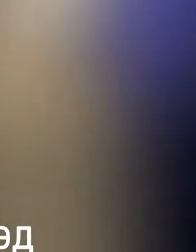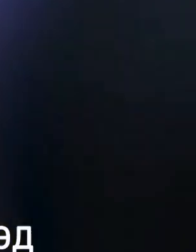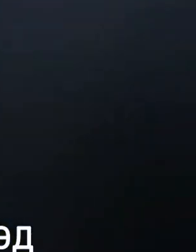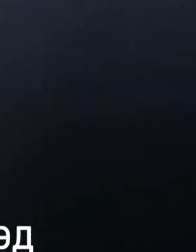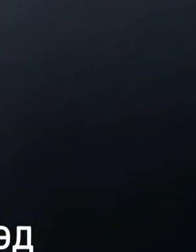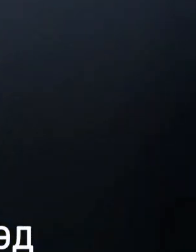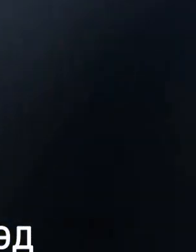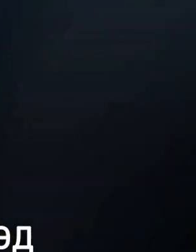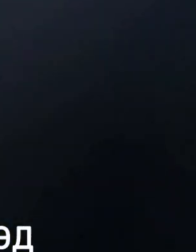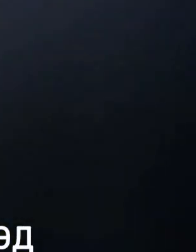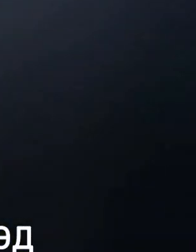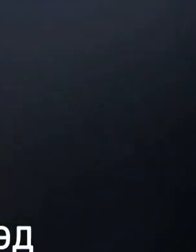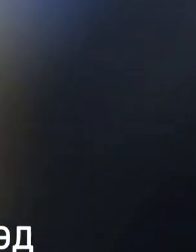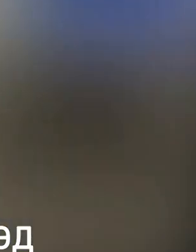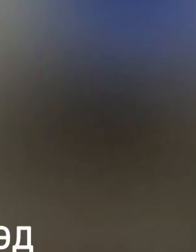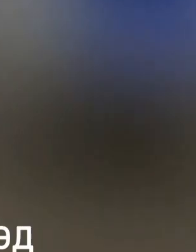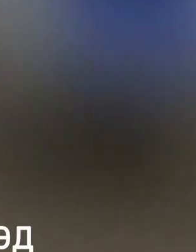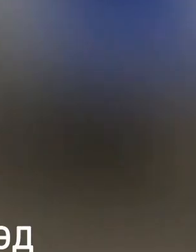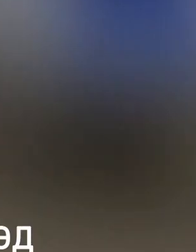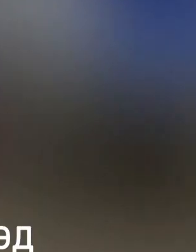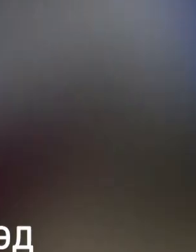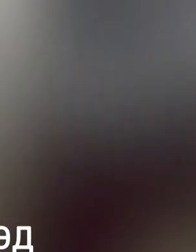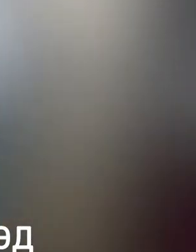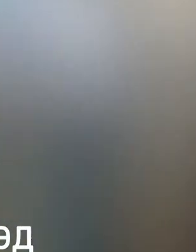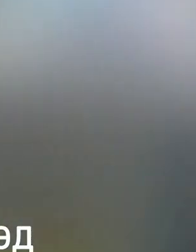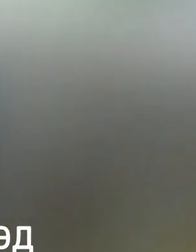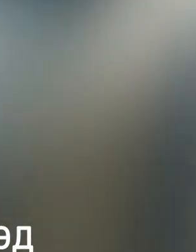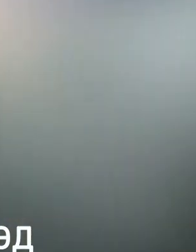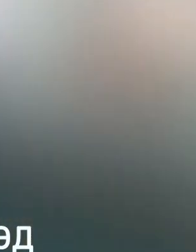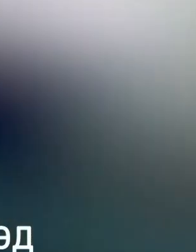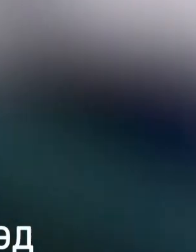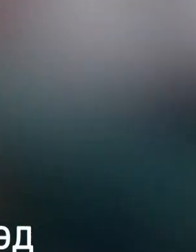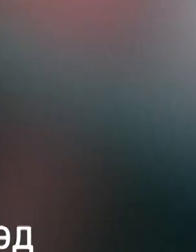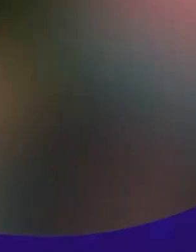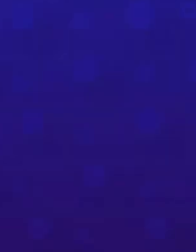Эхнэрээ эмэгтэйчүүдийн нэгдсэн төвд хэвтэн эмчлүүлж байгаа 17 хүүхэд дараалсан таталт өгч өндөр халдварчээ.